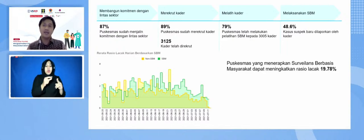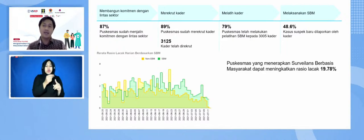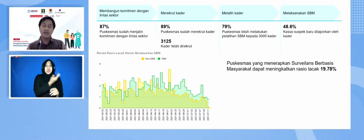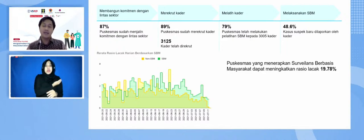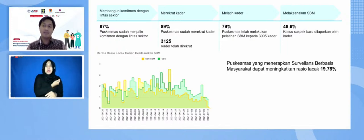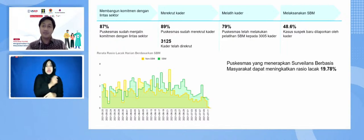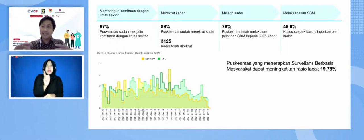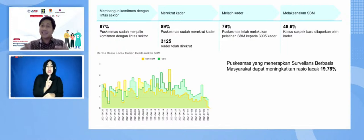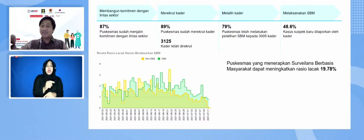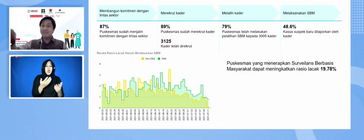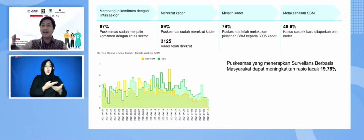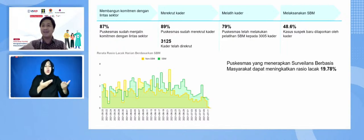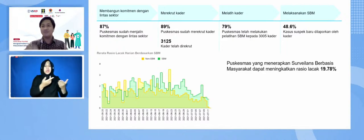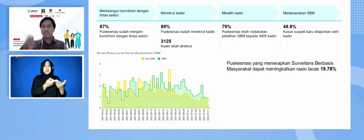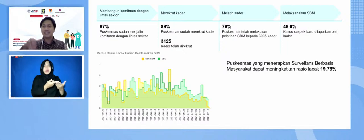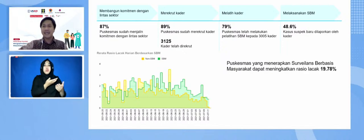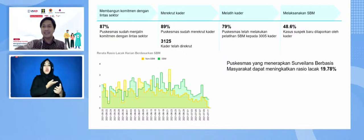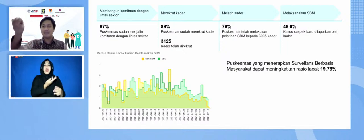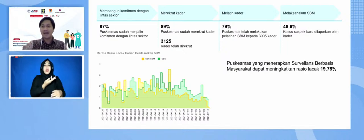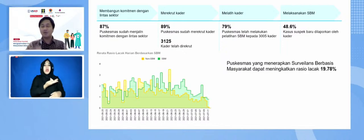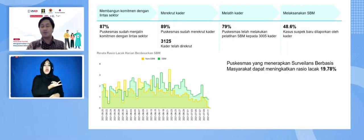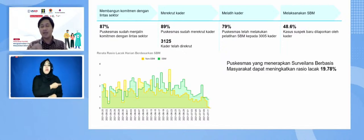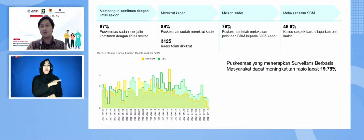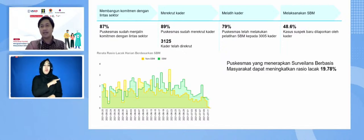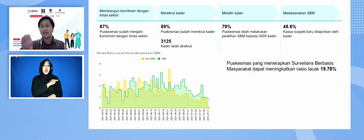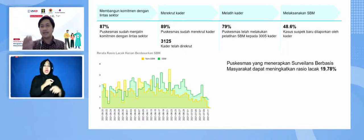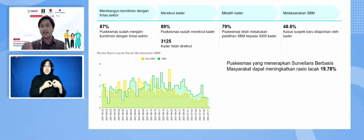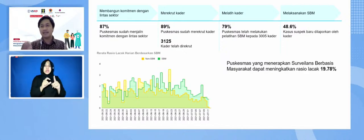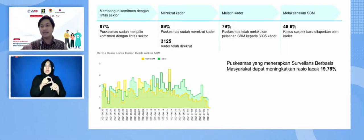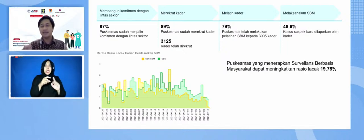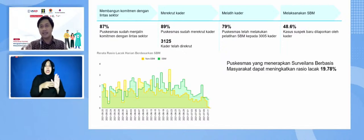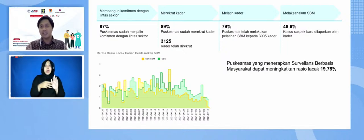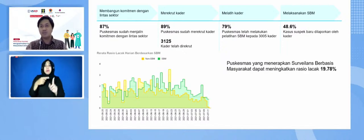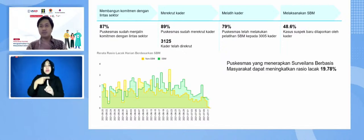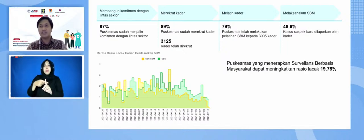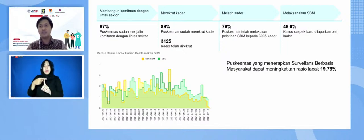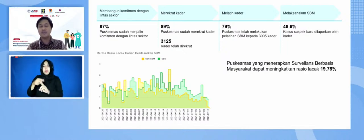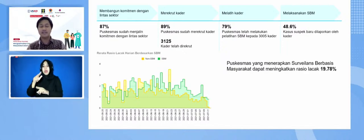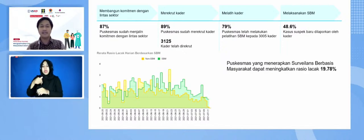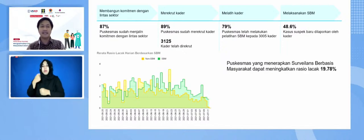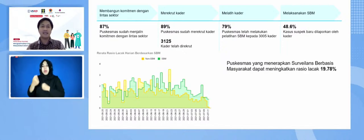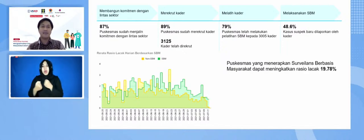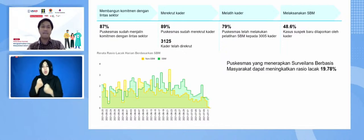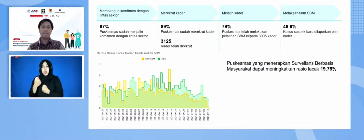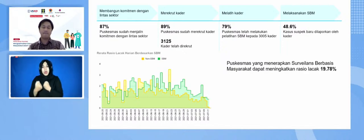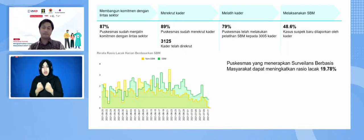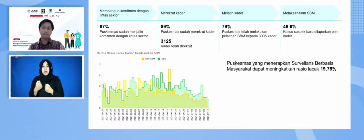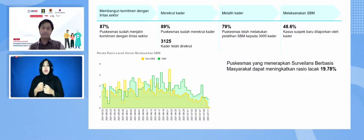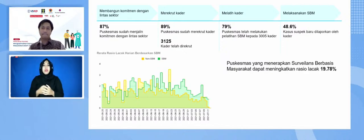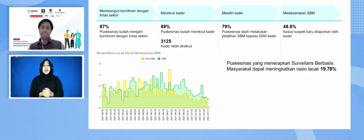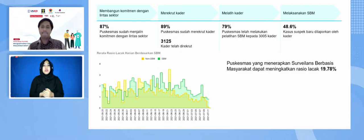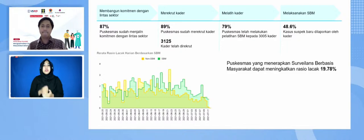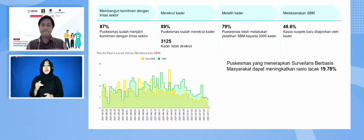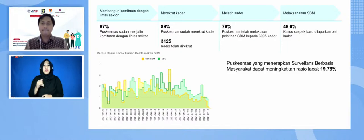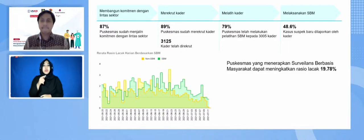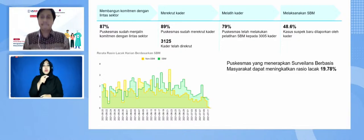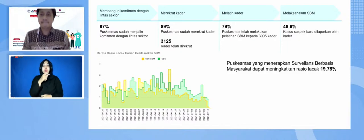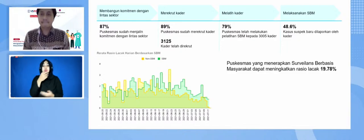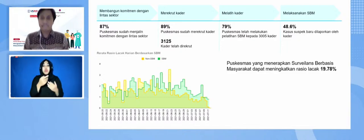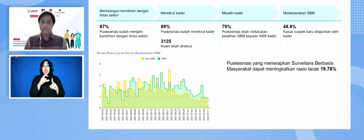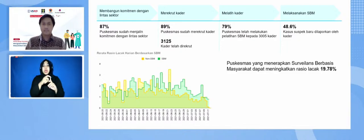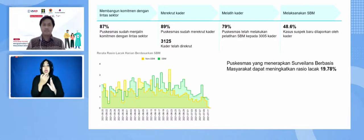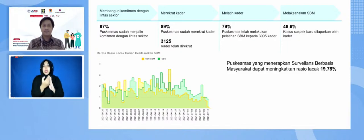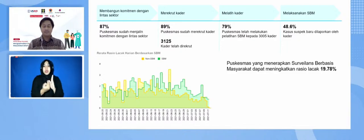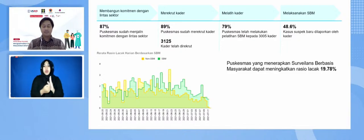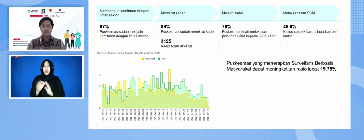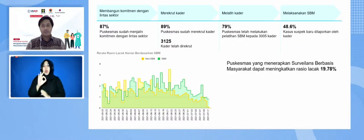kemampuan, punya SDM tambahan, punya tangan tambahan untuk melakukan kegiatan. Baik. Itu seperti itu mungkin datanya, Pak. Oke, baik. Nanti